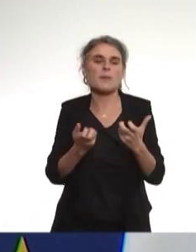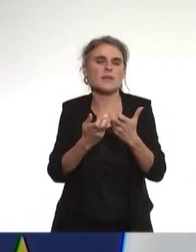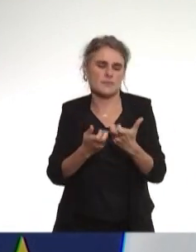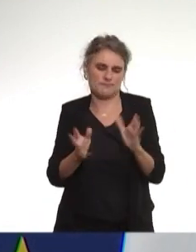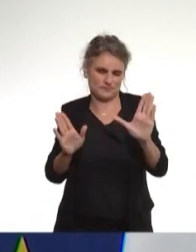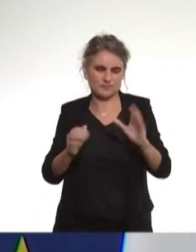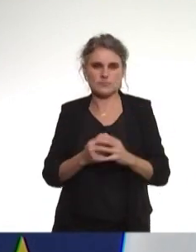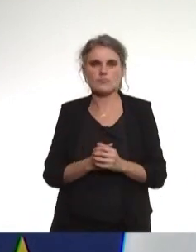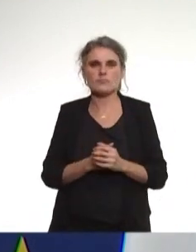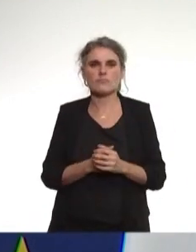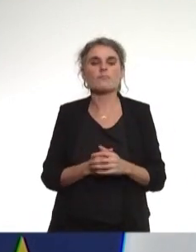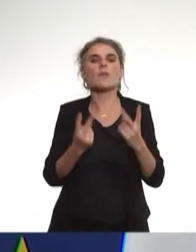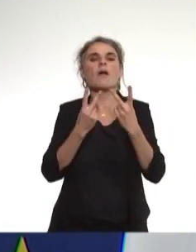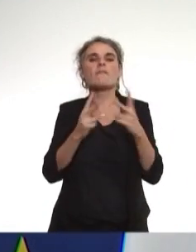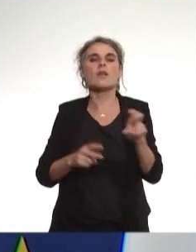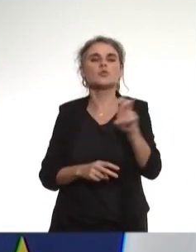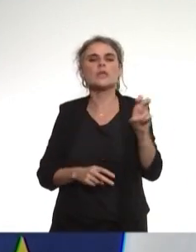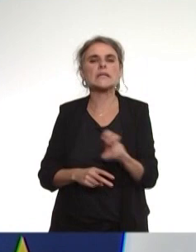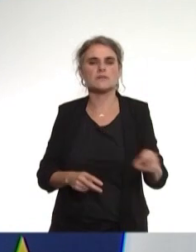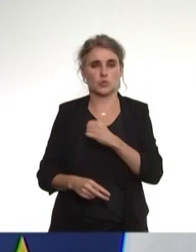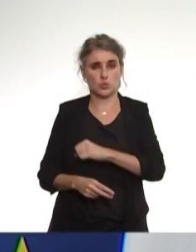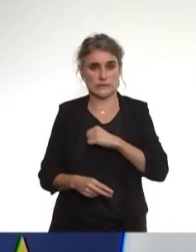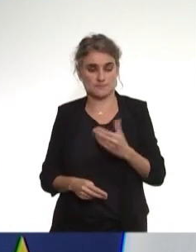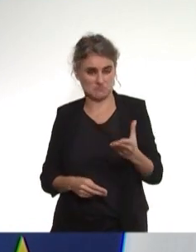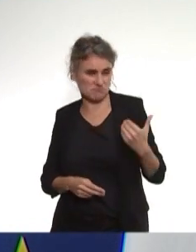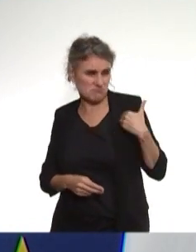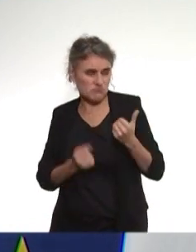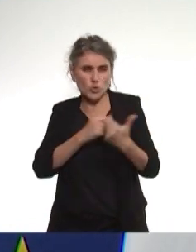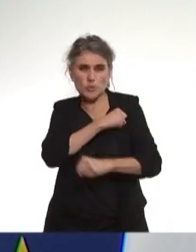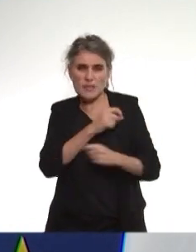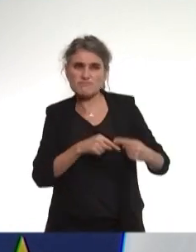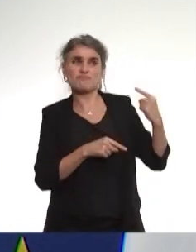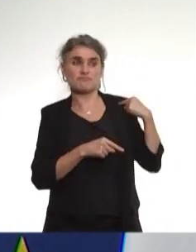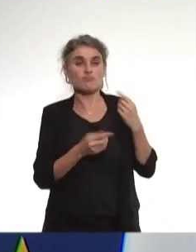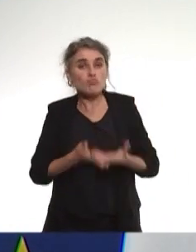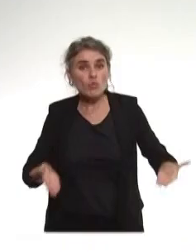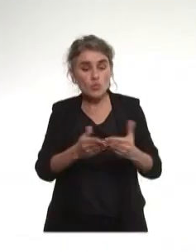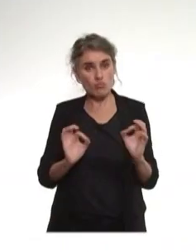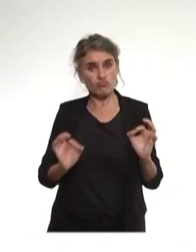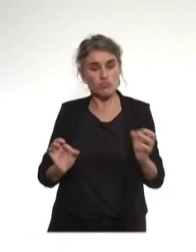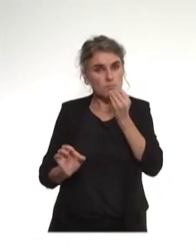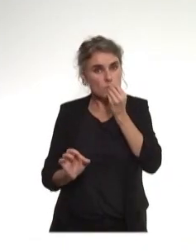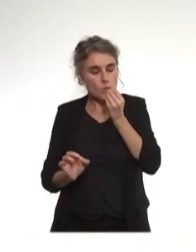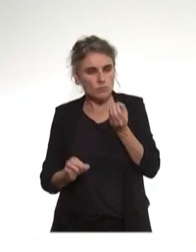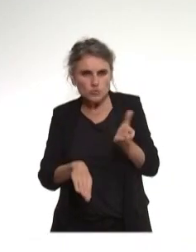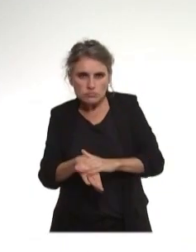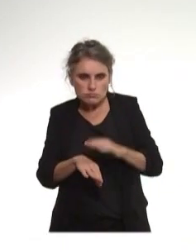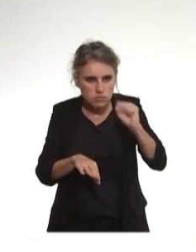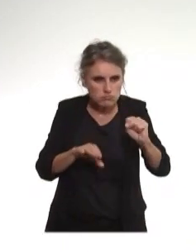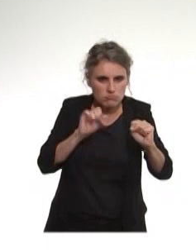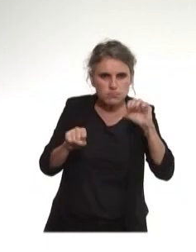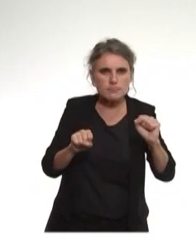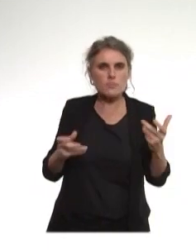la ville de zurich par exemple a enregistré il ya quelques semaines alors que la situation épidémique était plutôt calme l'apparition de clusters c'est à dire des